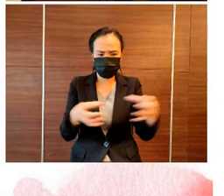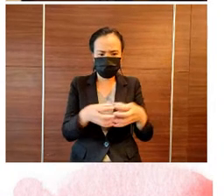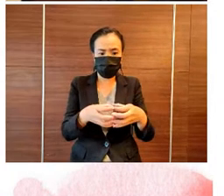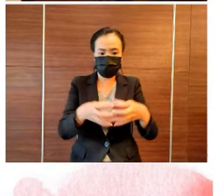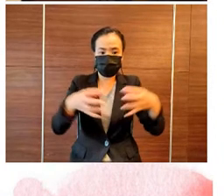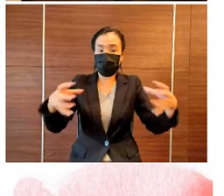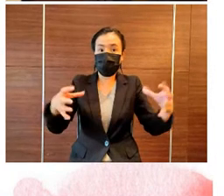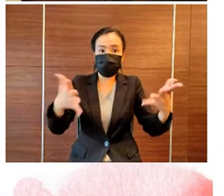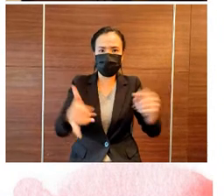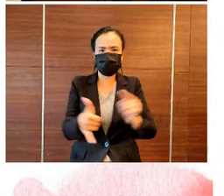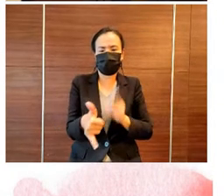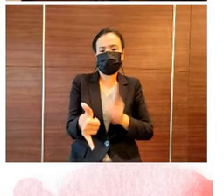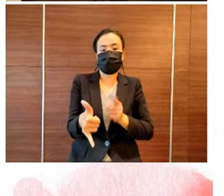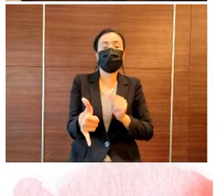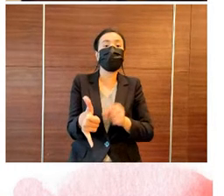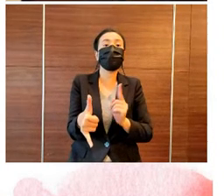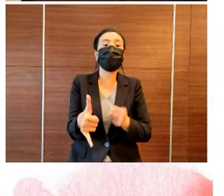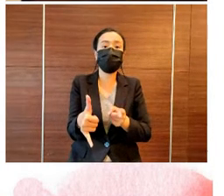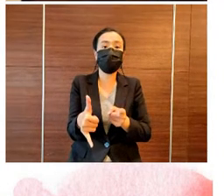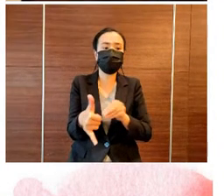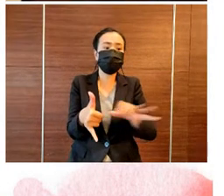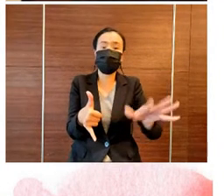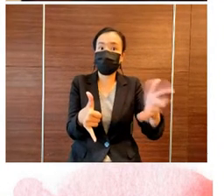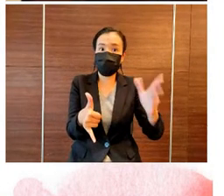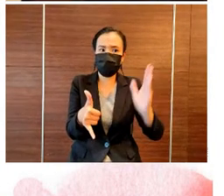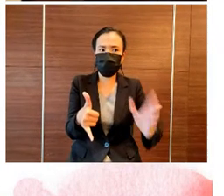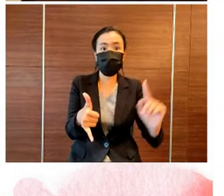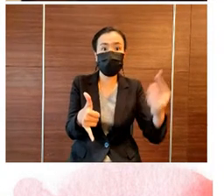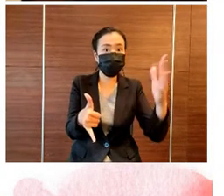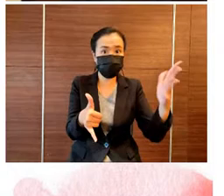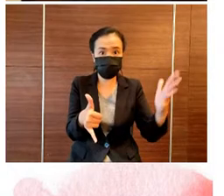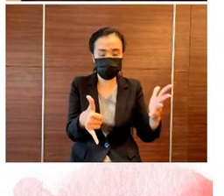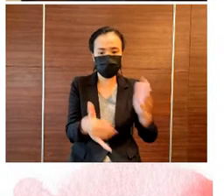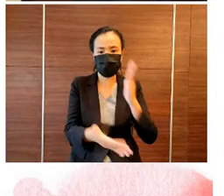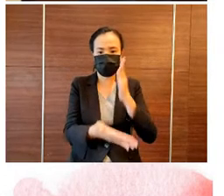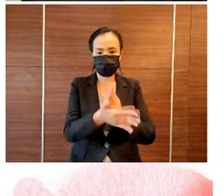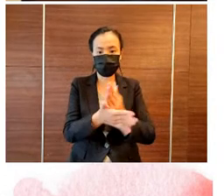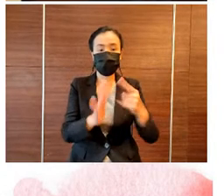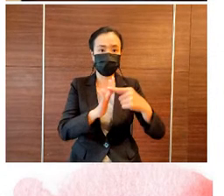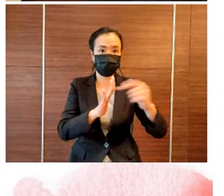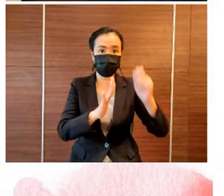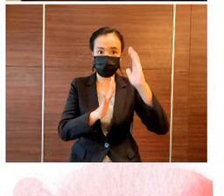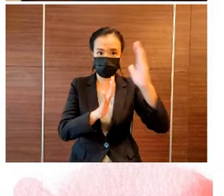แล้วมีแต่คนที่ติดเชื้ออยู่เก่าตัวเองนะครับอันนี้คือประเด็นของการยุติเอสไลด์ถัดไป